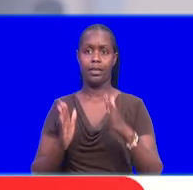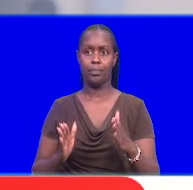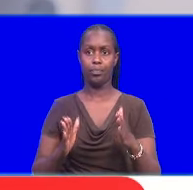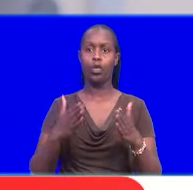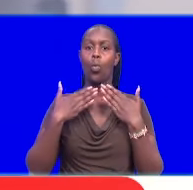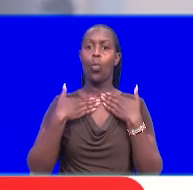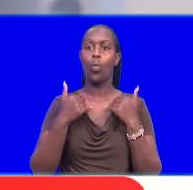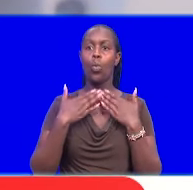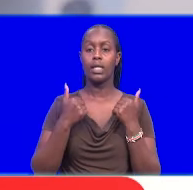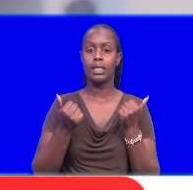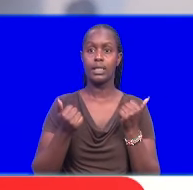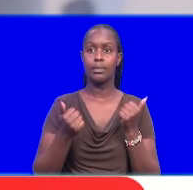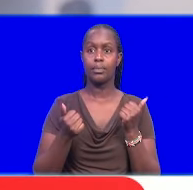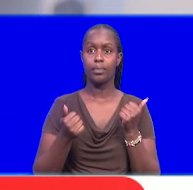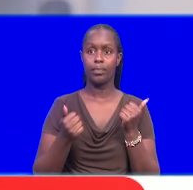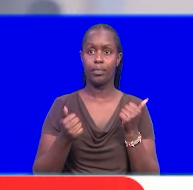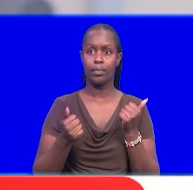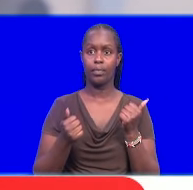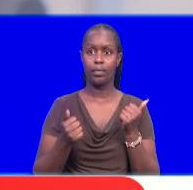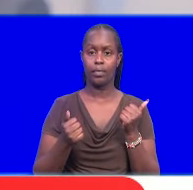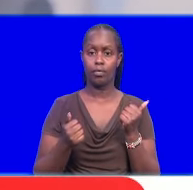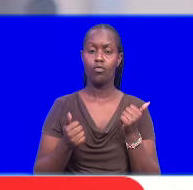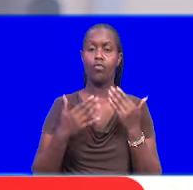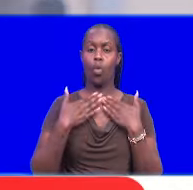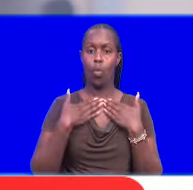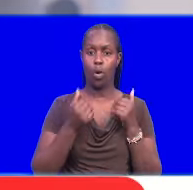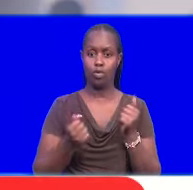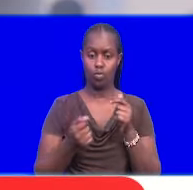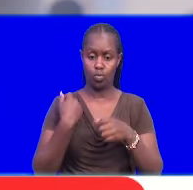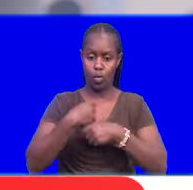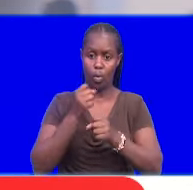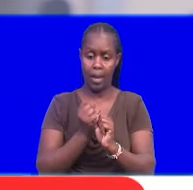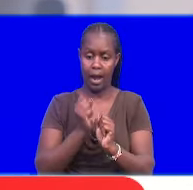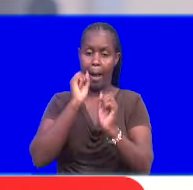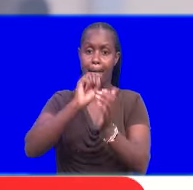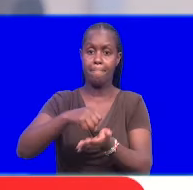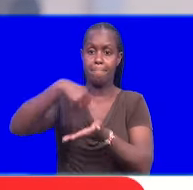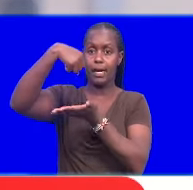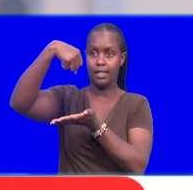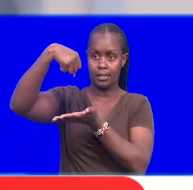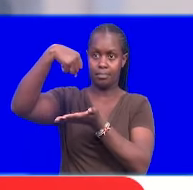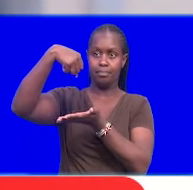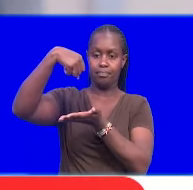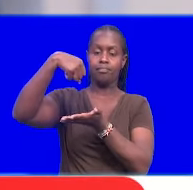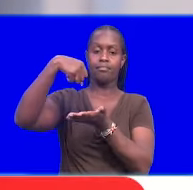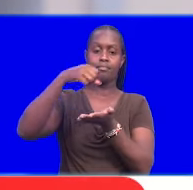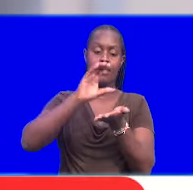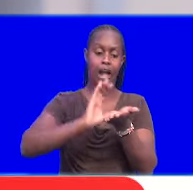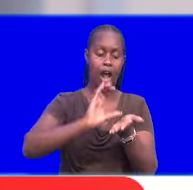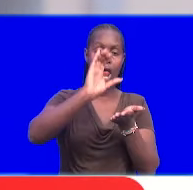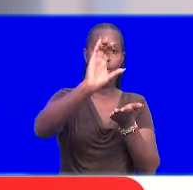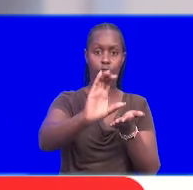walipotaka kufanya budget yenye ni itemized na wapeleke allocation kubwa